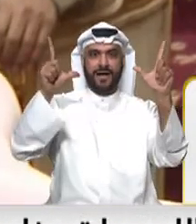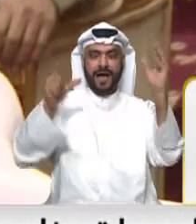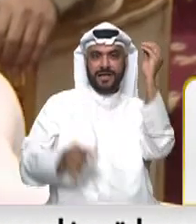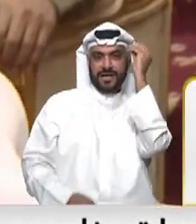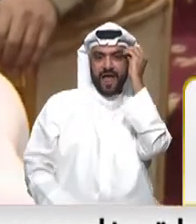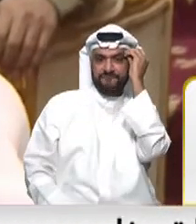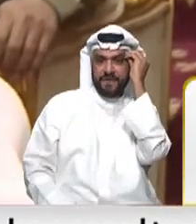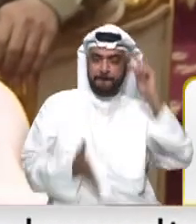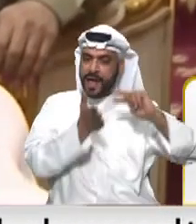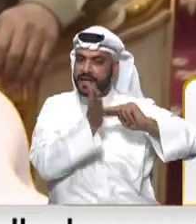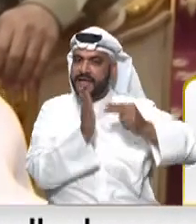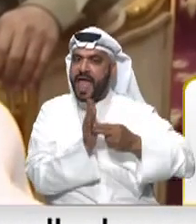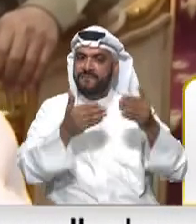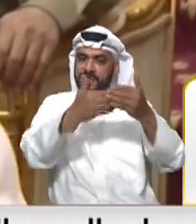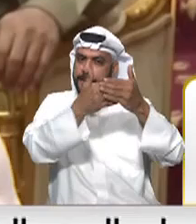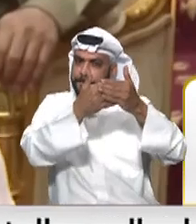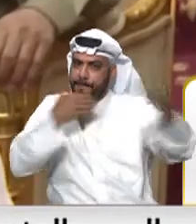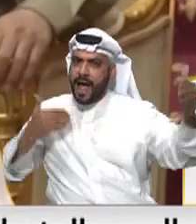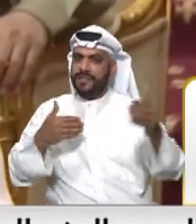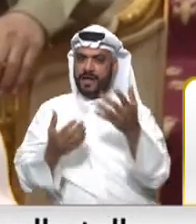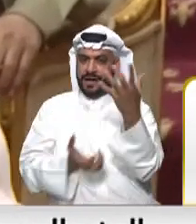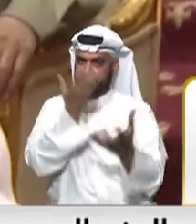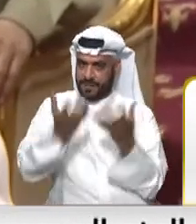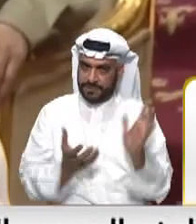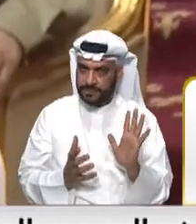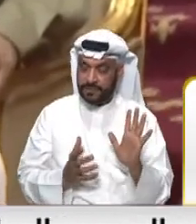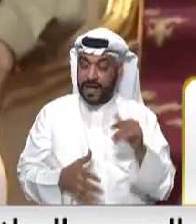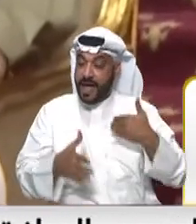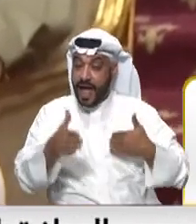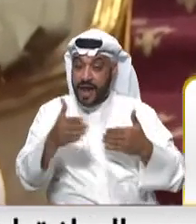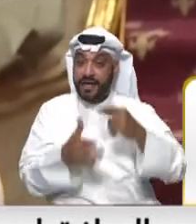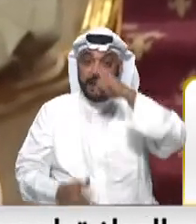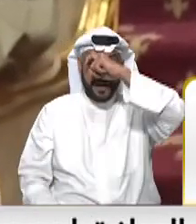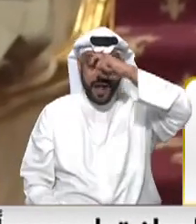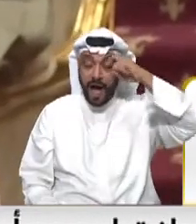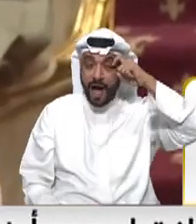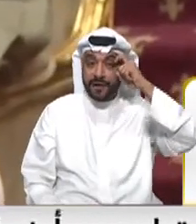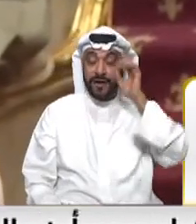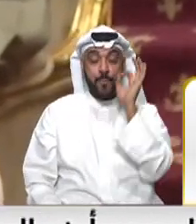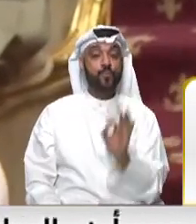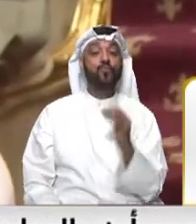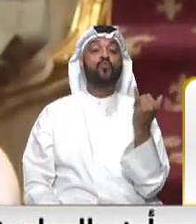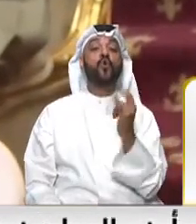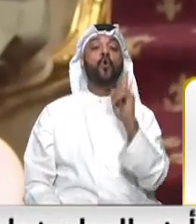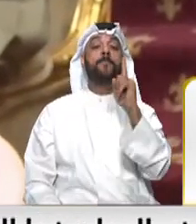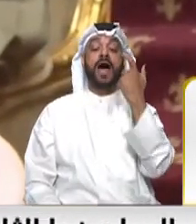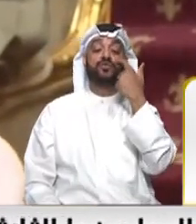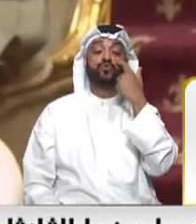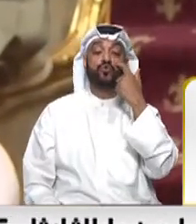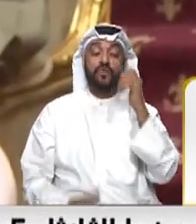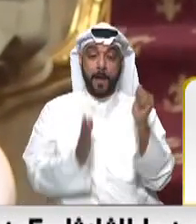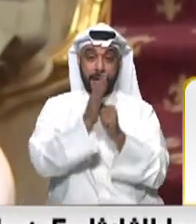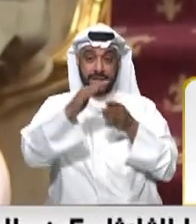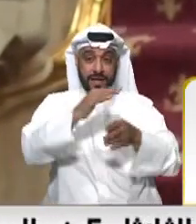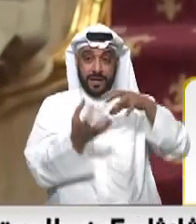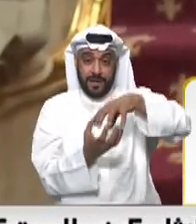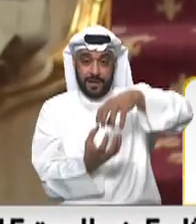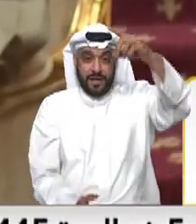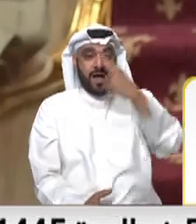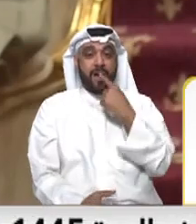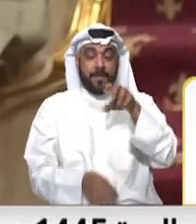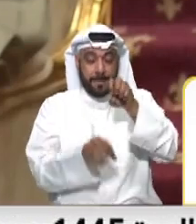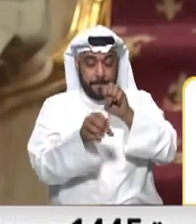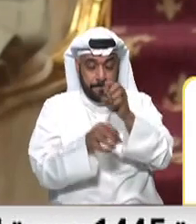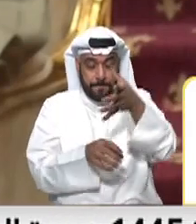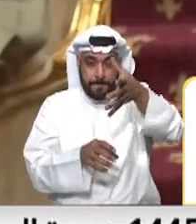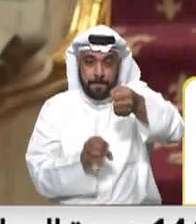من ضمن الوثيقه الاستراتيجيه لقوه الاطفال عام 20 23 20 28 وبتوجيهات سيدي سعده رئيس